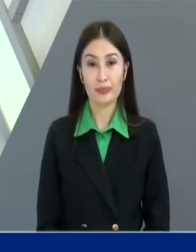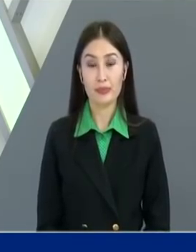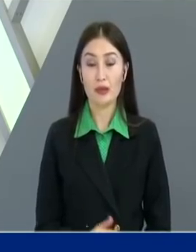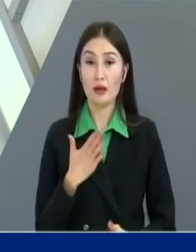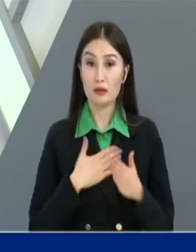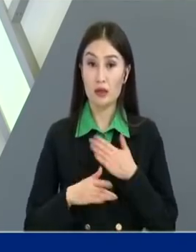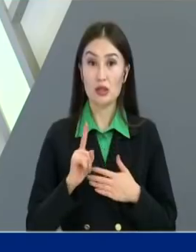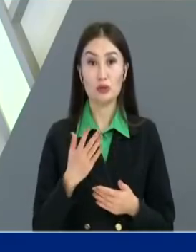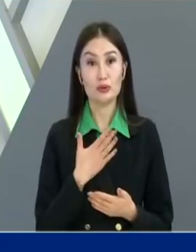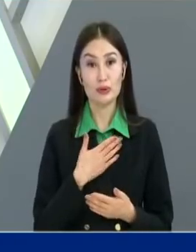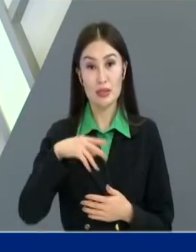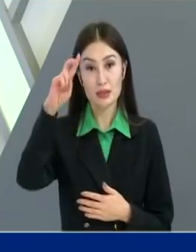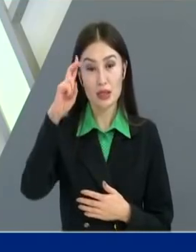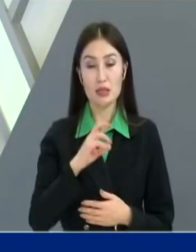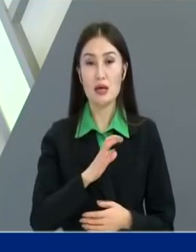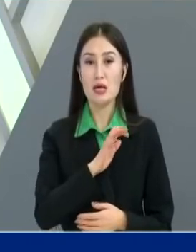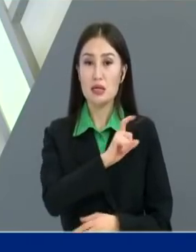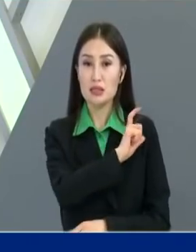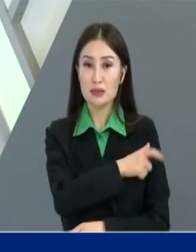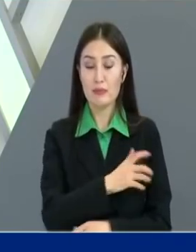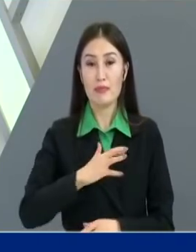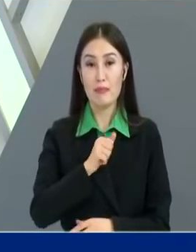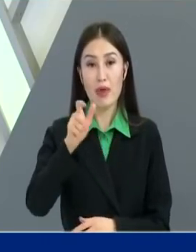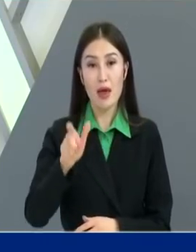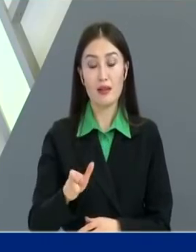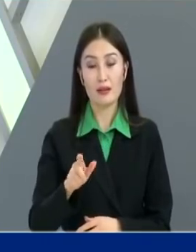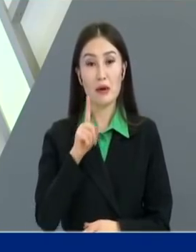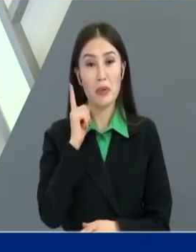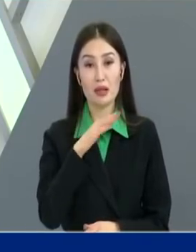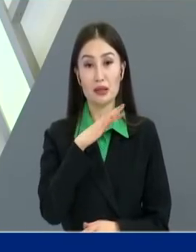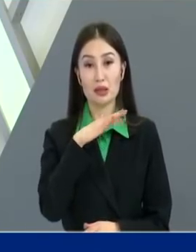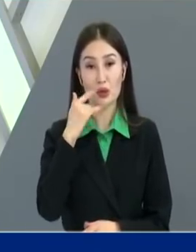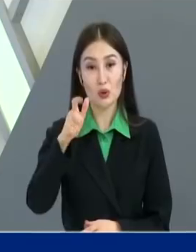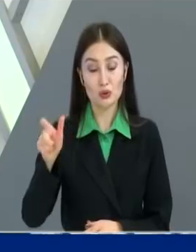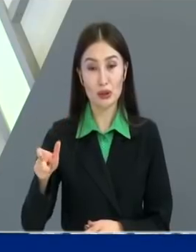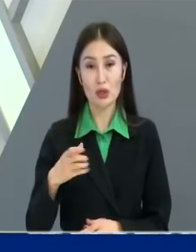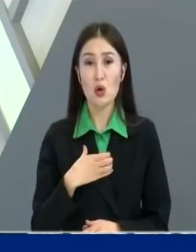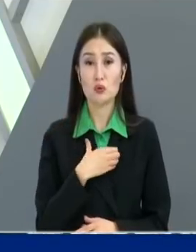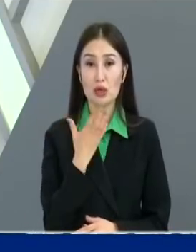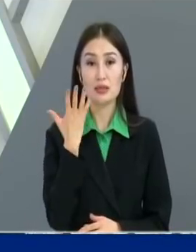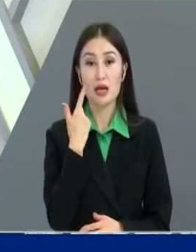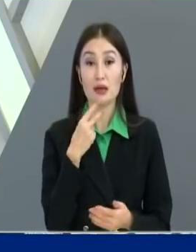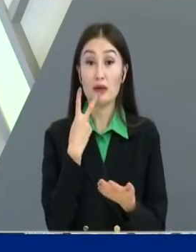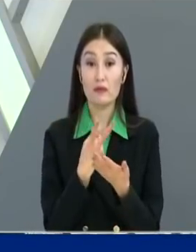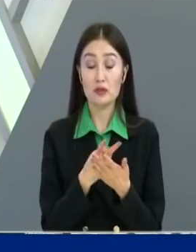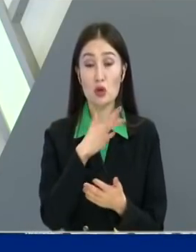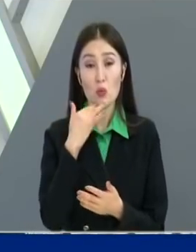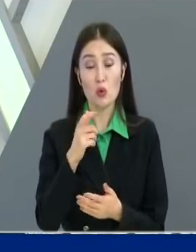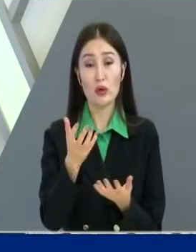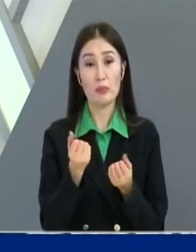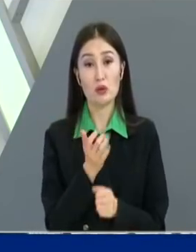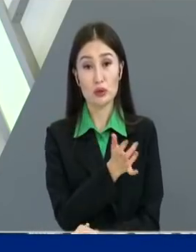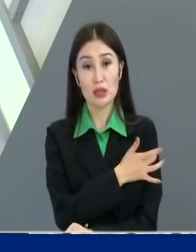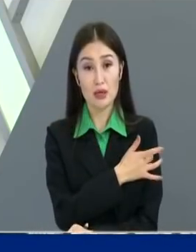Отрадно, что у нас в стране столько смелых, амбициозных, инициативных молодых людей. Ужасно, когда видишь, что сотни получили